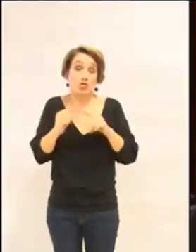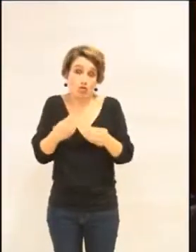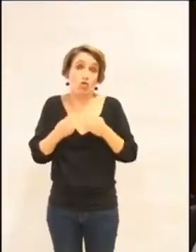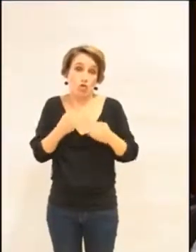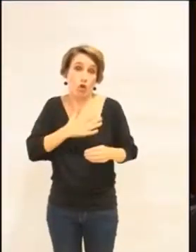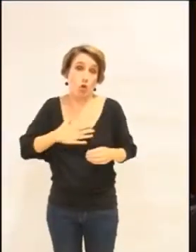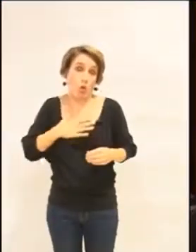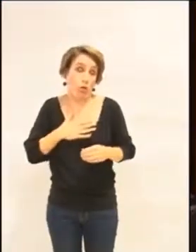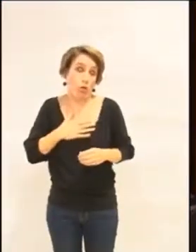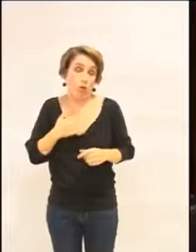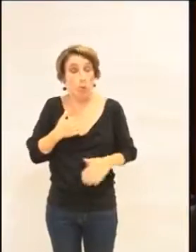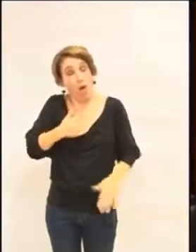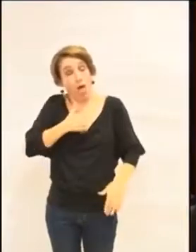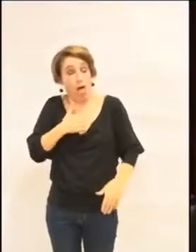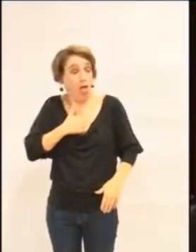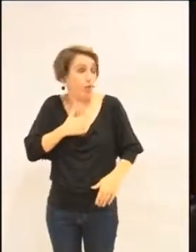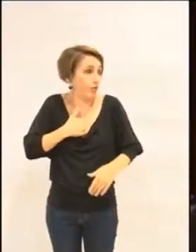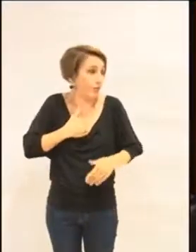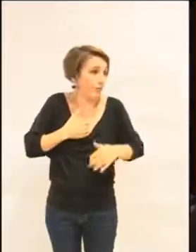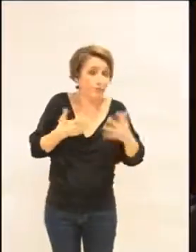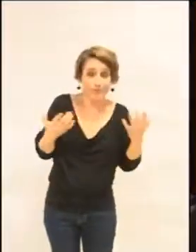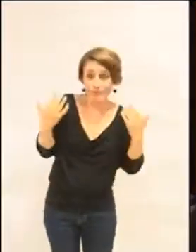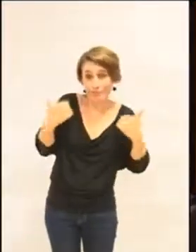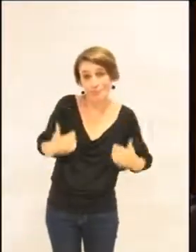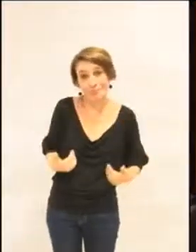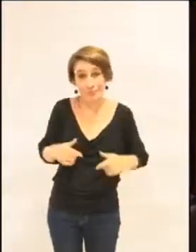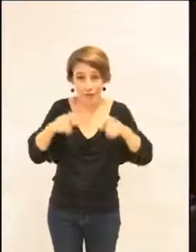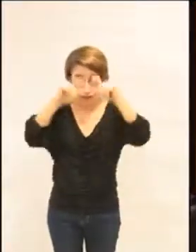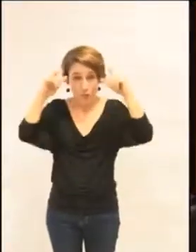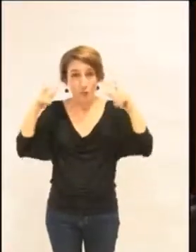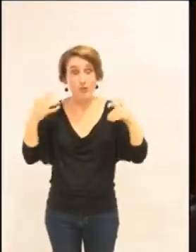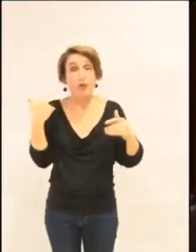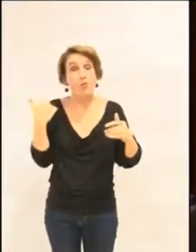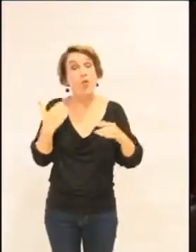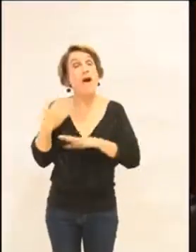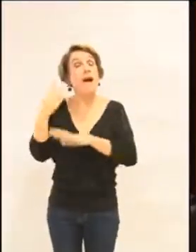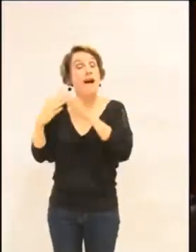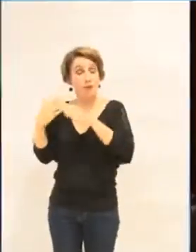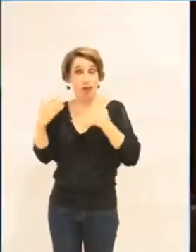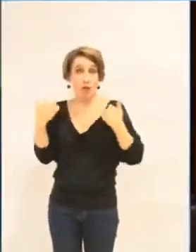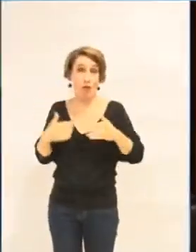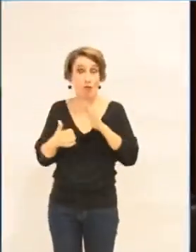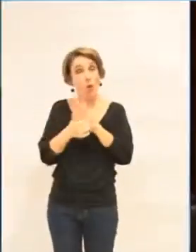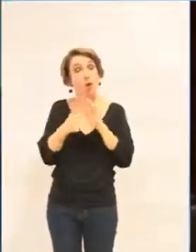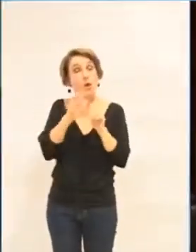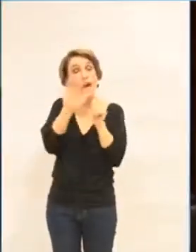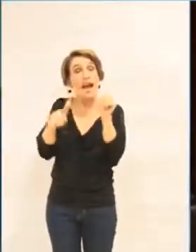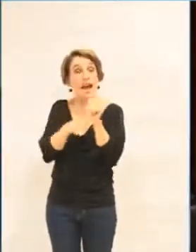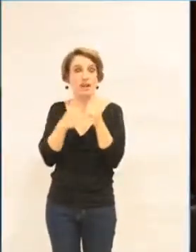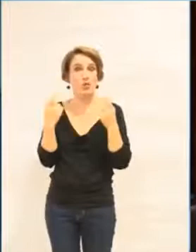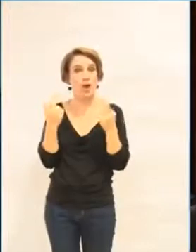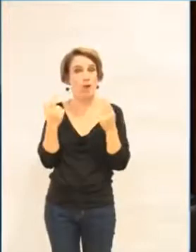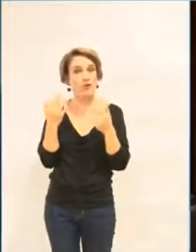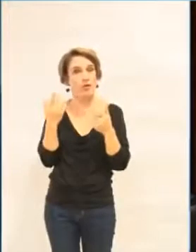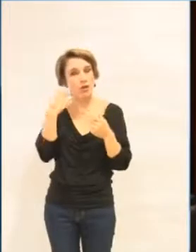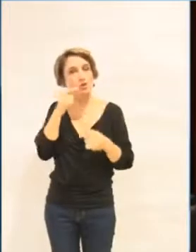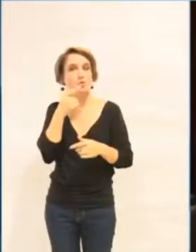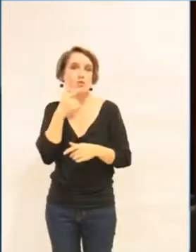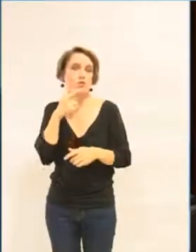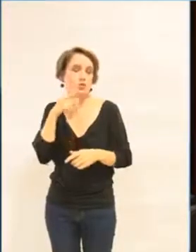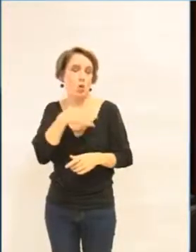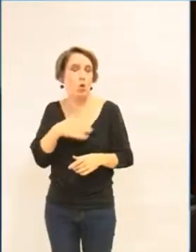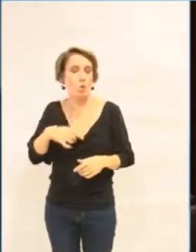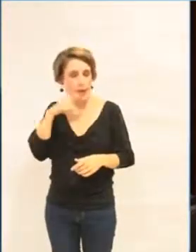aux finances d'un maire qui aura donc travaillé pour cette ville 19 ans, sans jamais